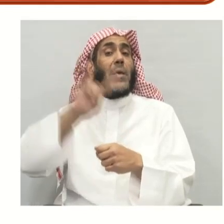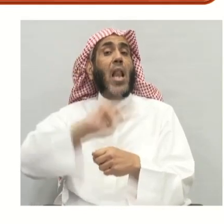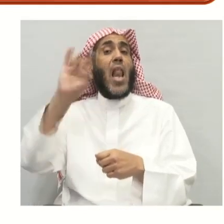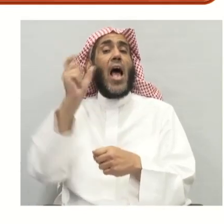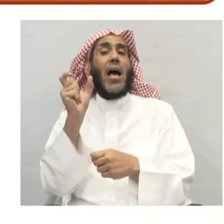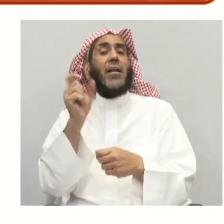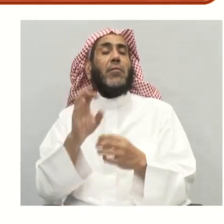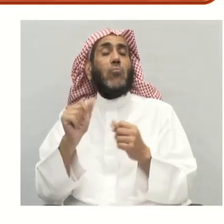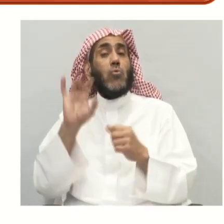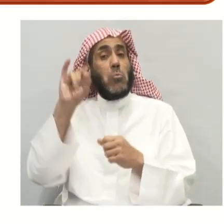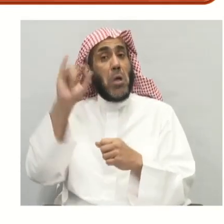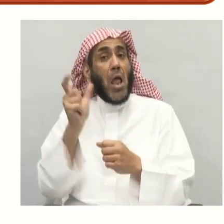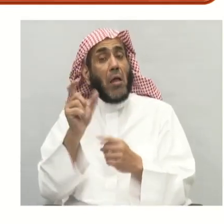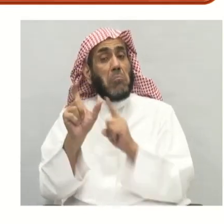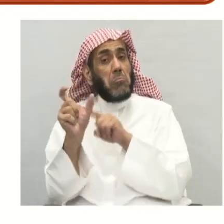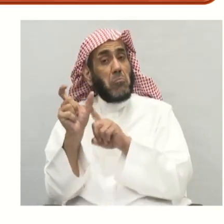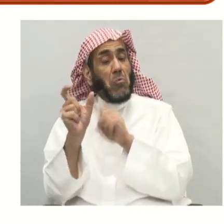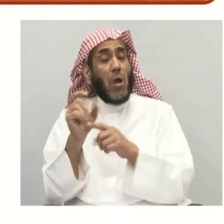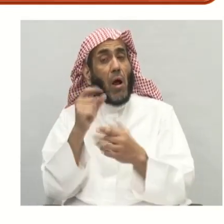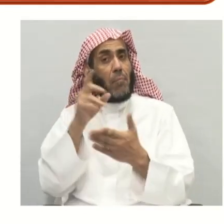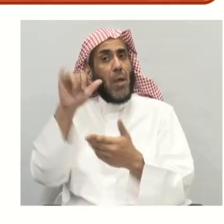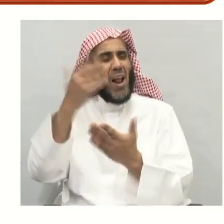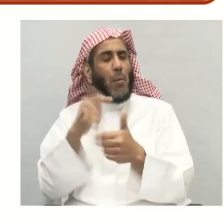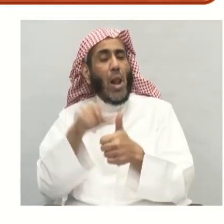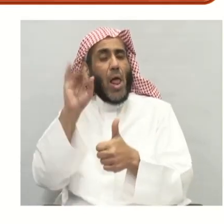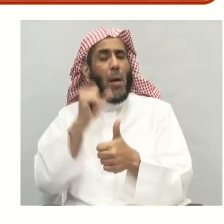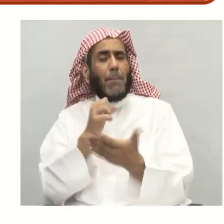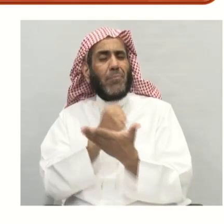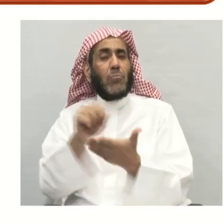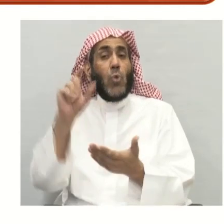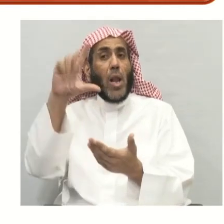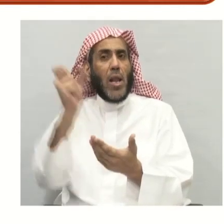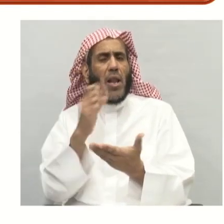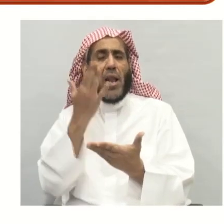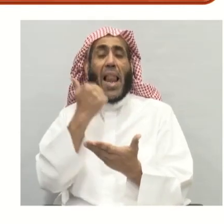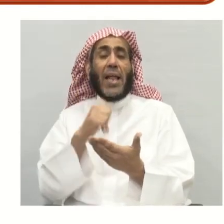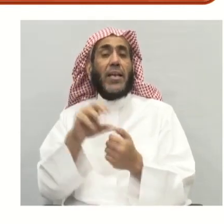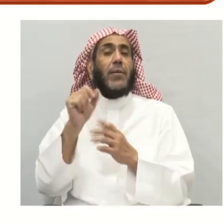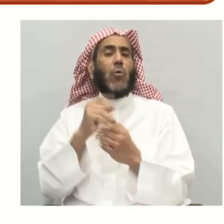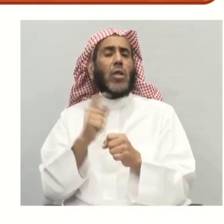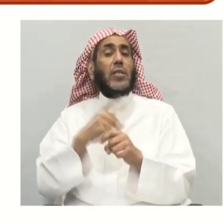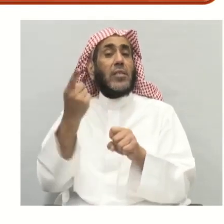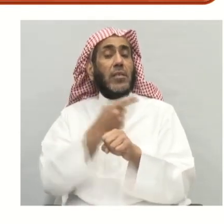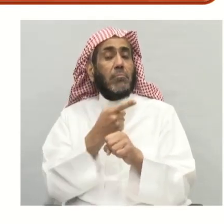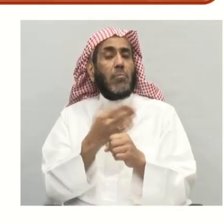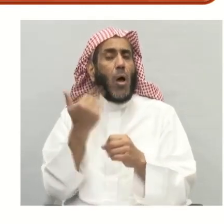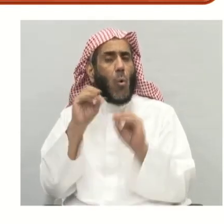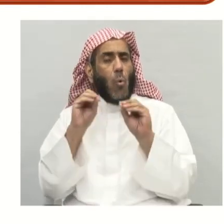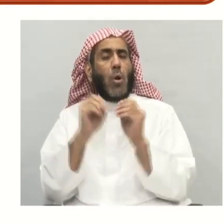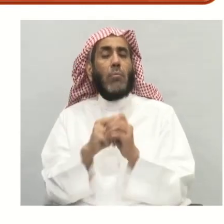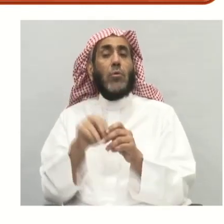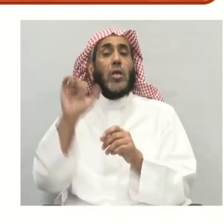الطالبان يهملان بالنون ولن يهمل لن اداه نصب مرت معنا